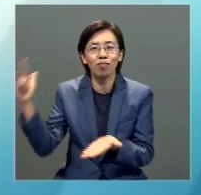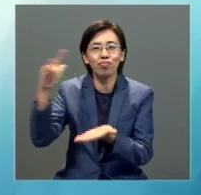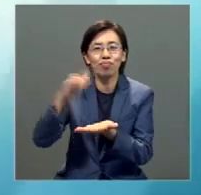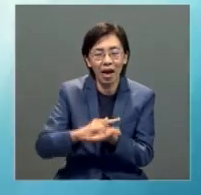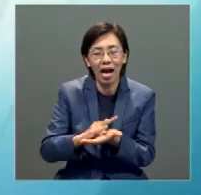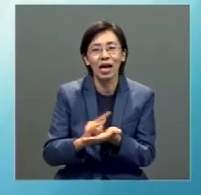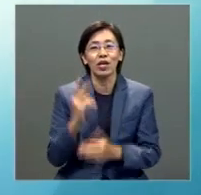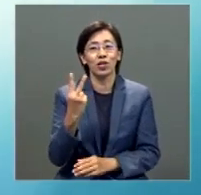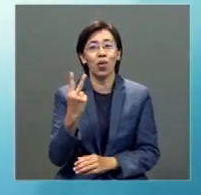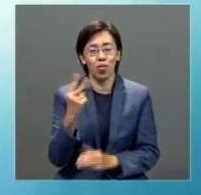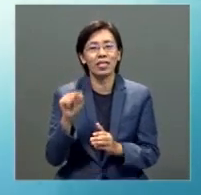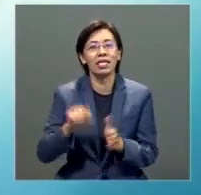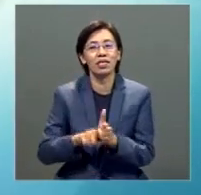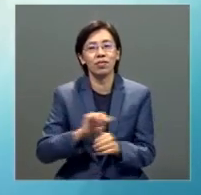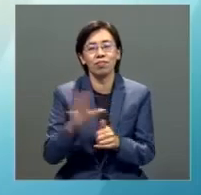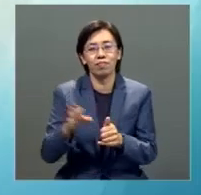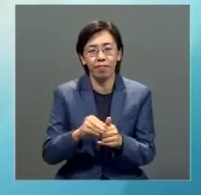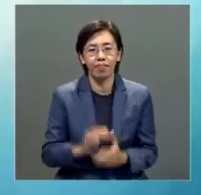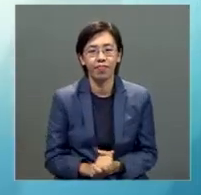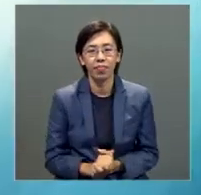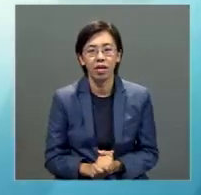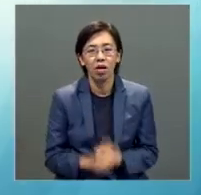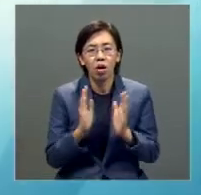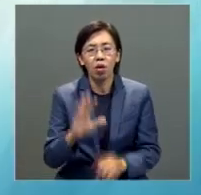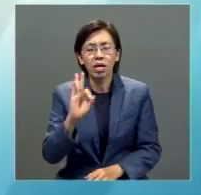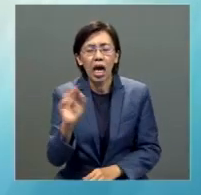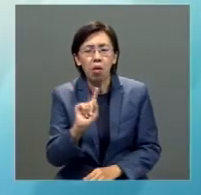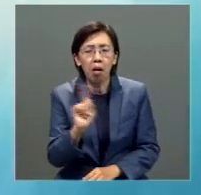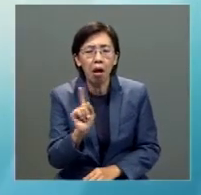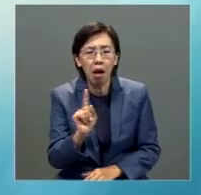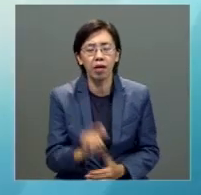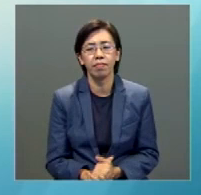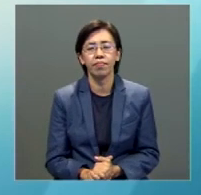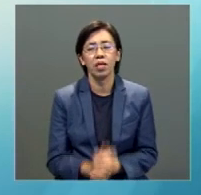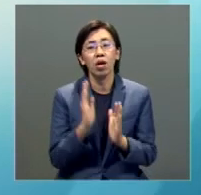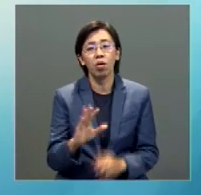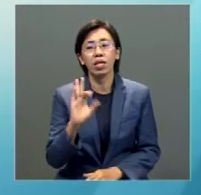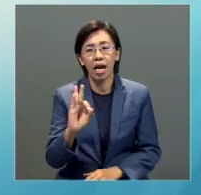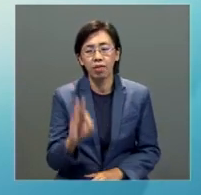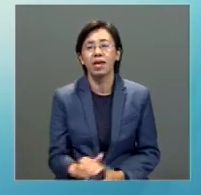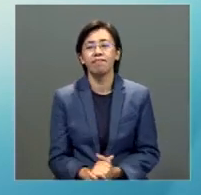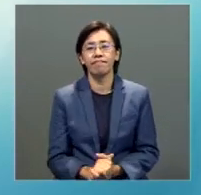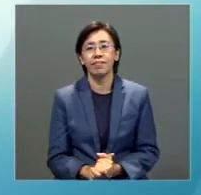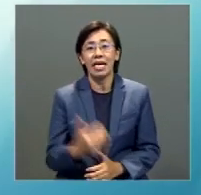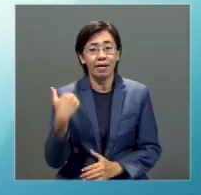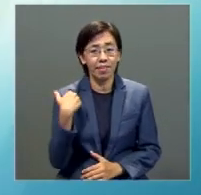รายซึ่งกลับมาจากประเทศสหรัฐอเมริกานะครับใน9รายนี้การกระจายของ 9รายสาเหตุปัจจัยเสี่ยงมาจากอะไรบ้างนะครับ3